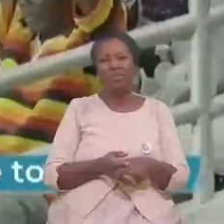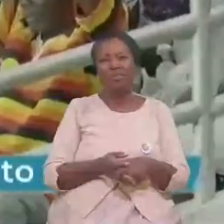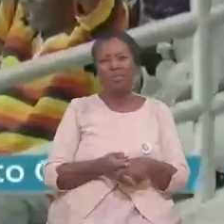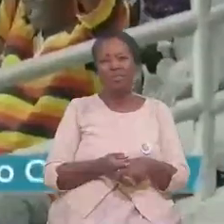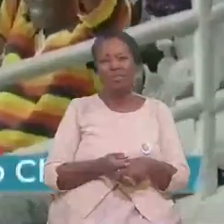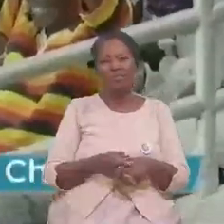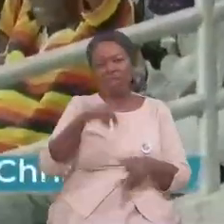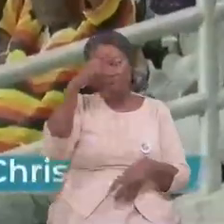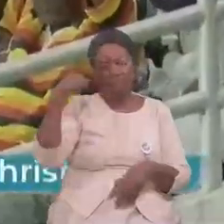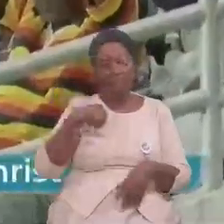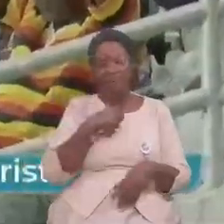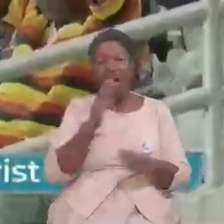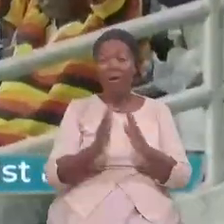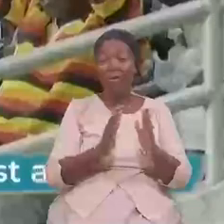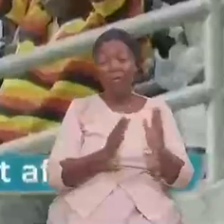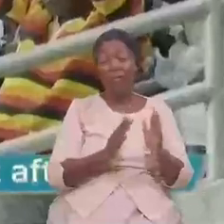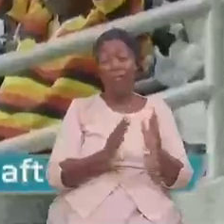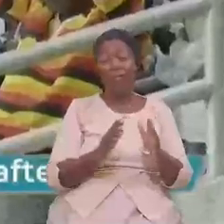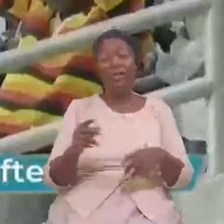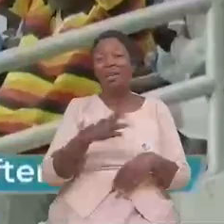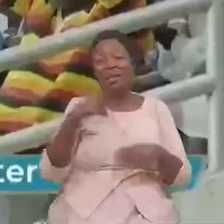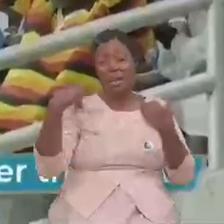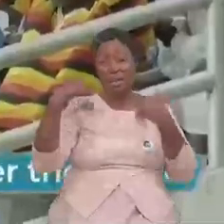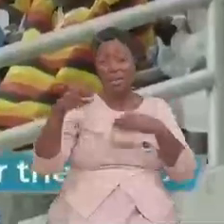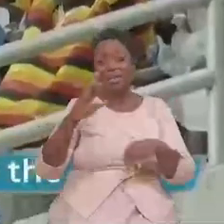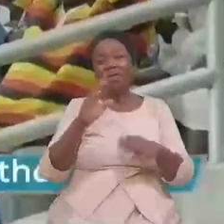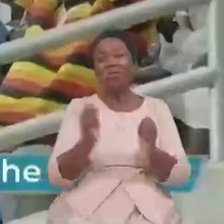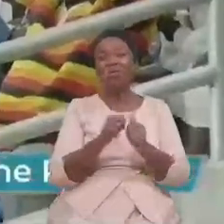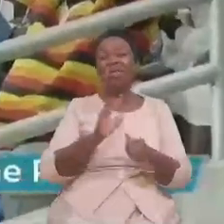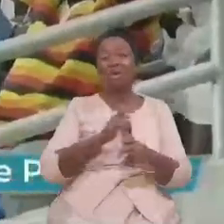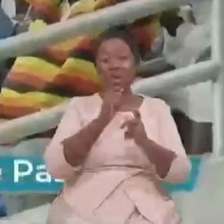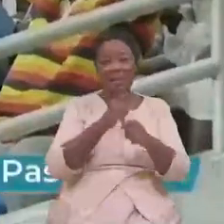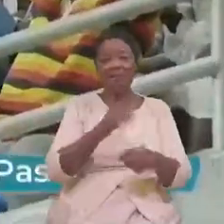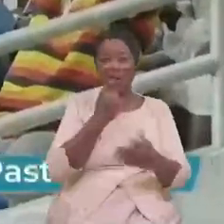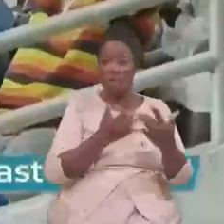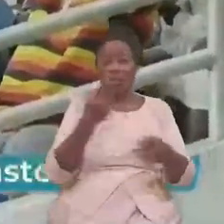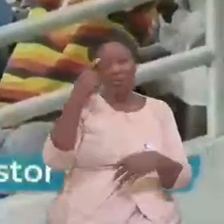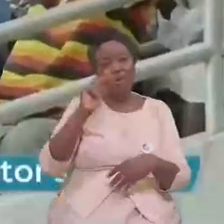Tout est déjà prêt. Les anges vont passer bientôt avec ton nom écrit dessus.